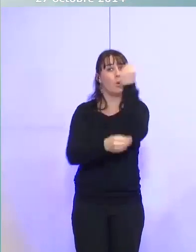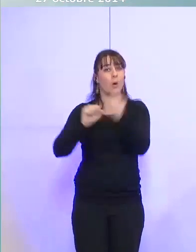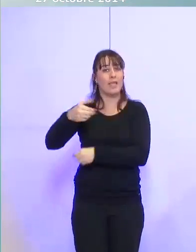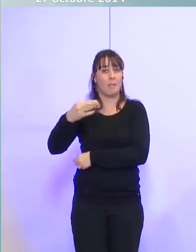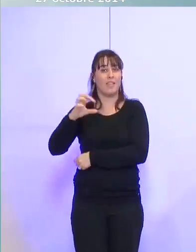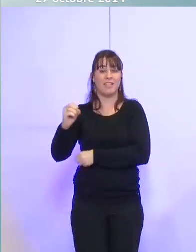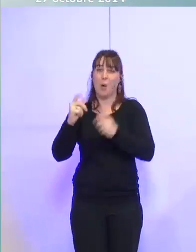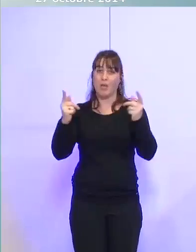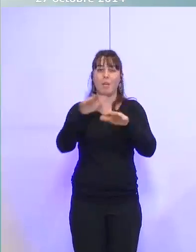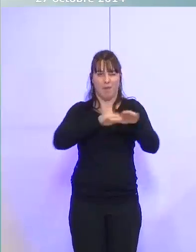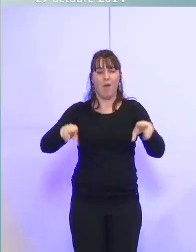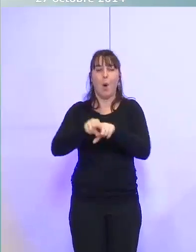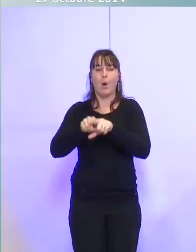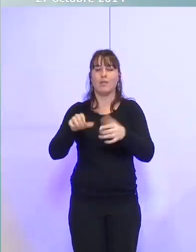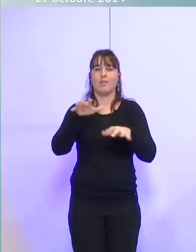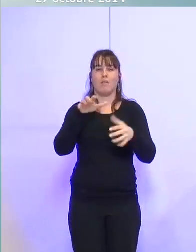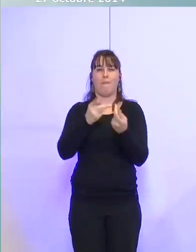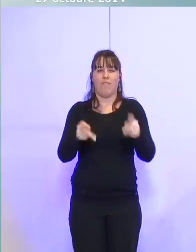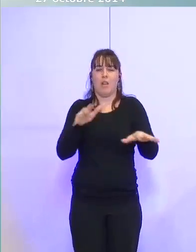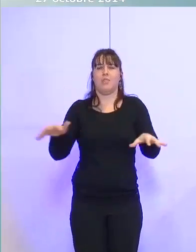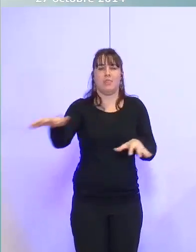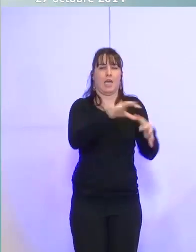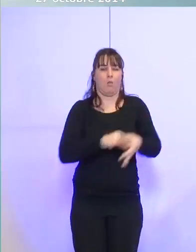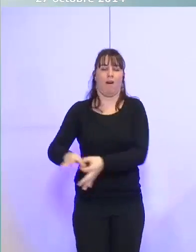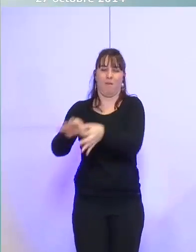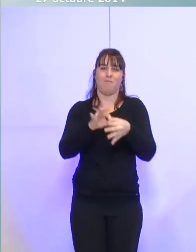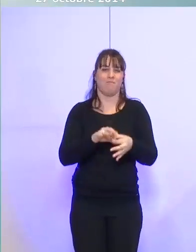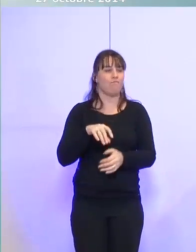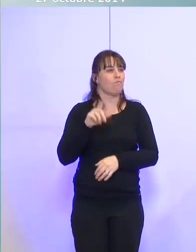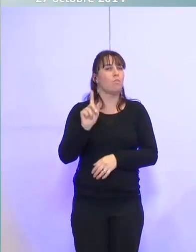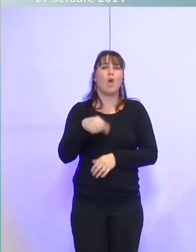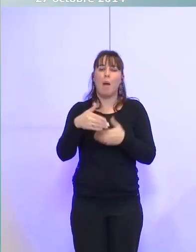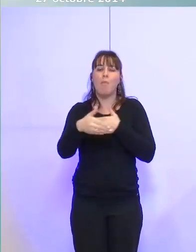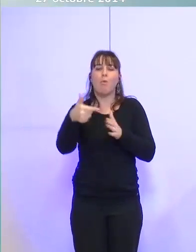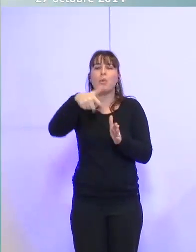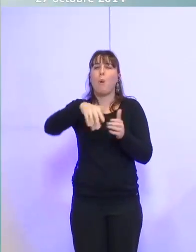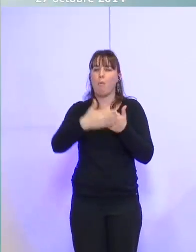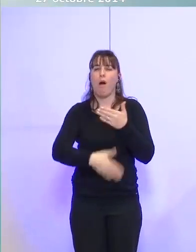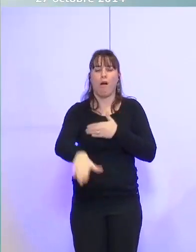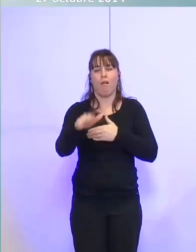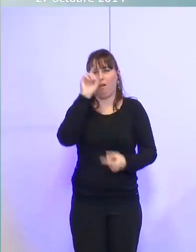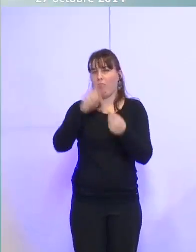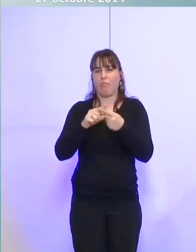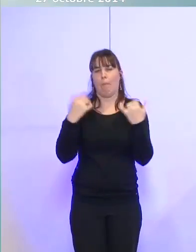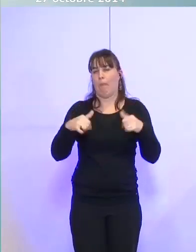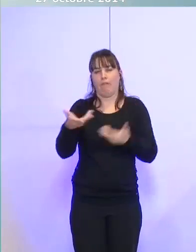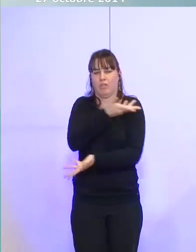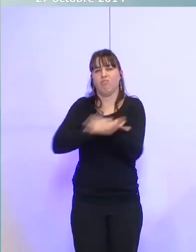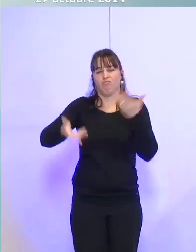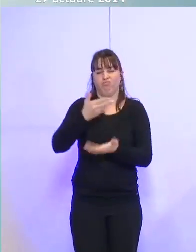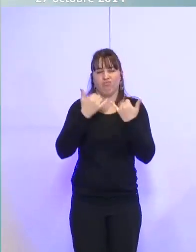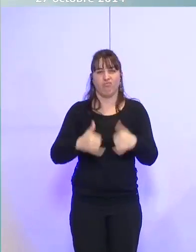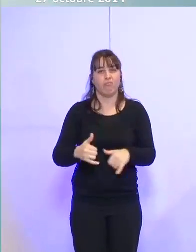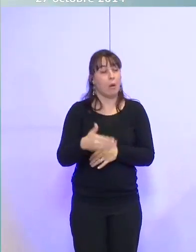pour l'ensemble du territoire. Donc nous serons, je n'en doute pas, amenés à en reparler dans les mois qui viennent. Et je vous remercie